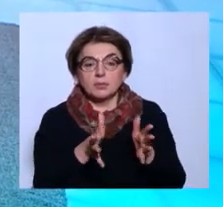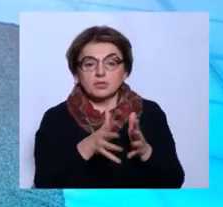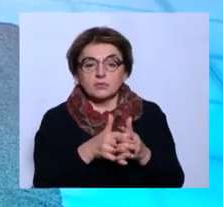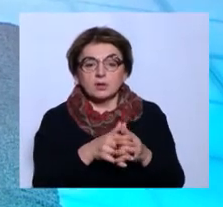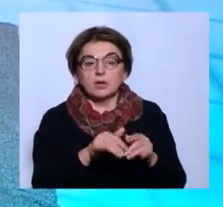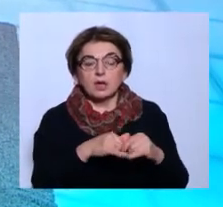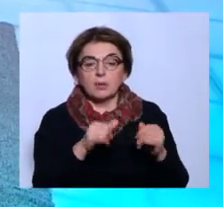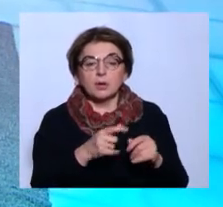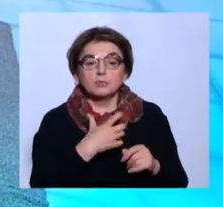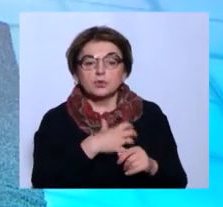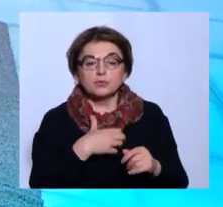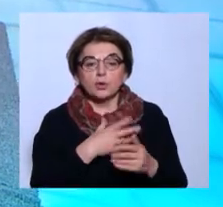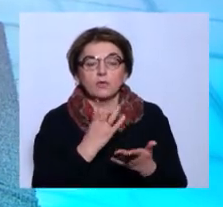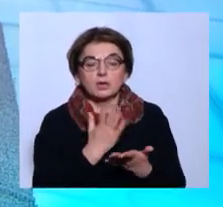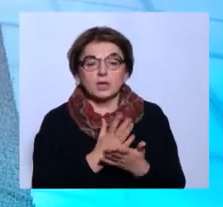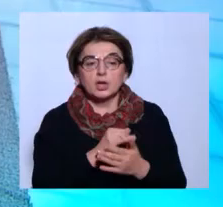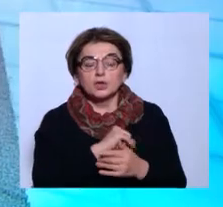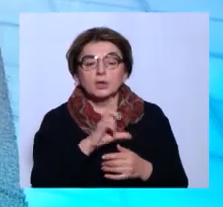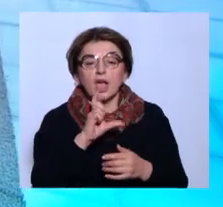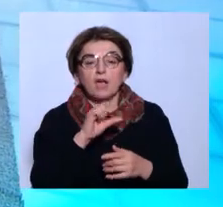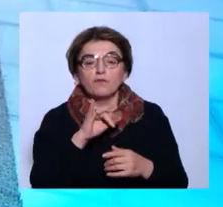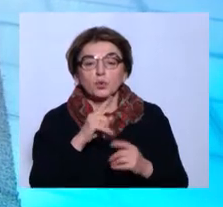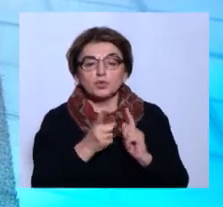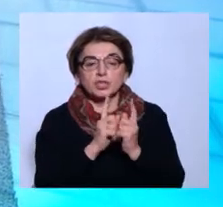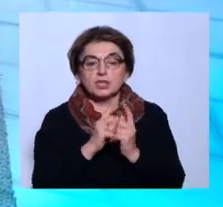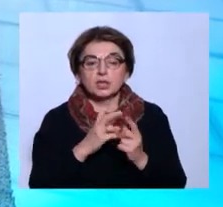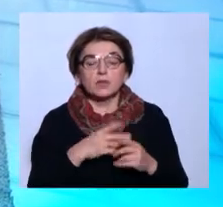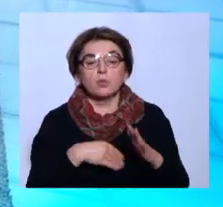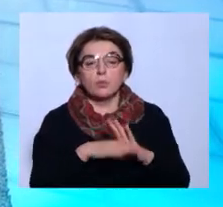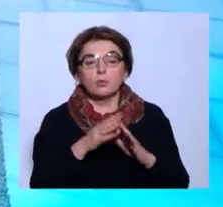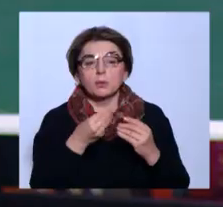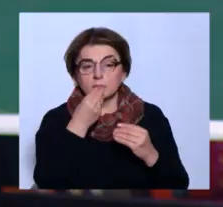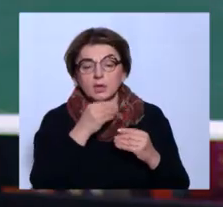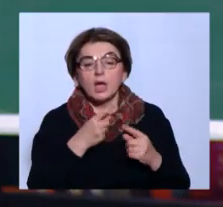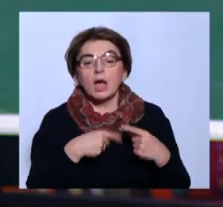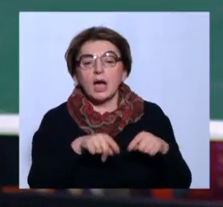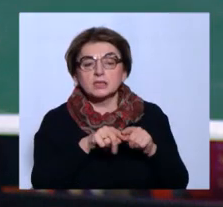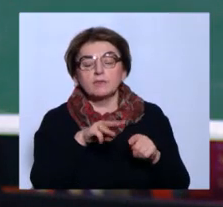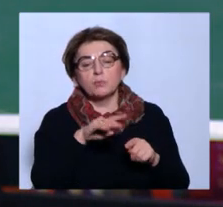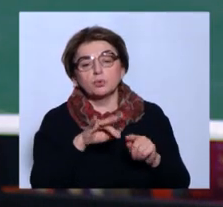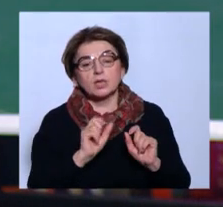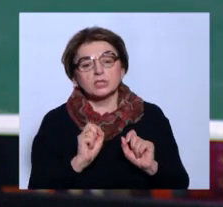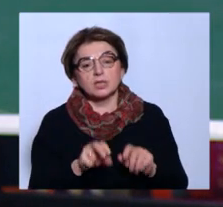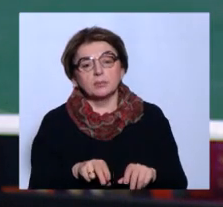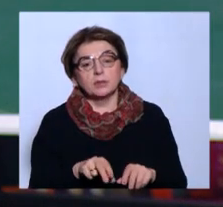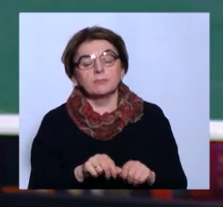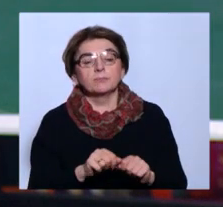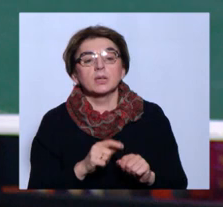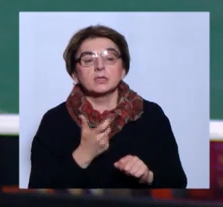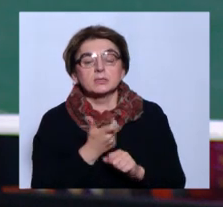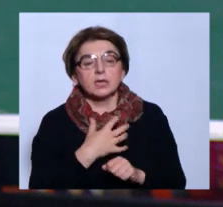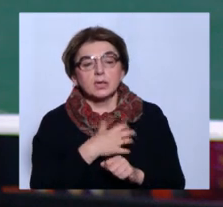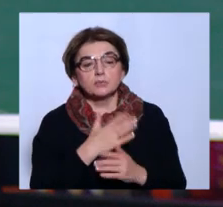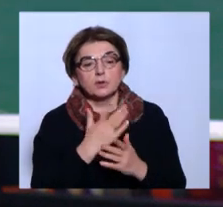უფრო მნიშვნელოვანი არის ევოლუციისათვის, ვიდრე დაუშვათ იგივე მუტაციები. ძალიან მნიშვნელოვანი